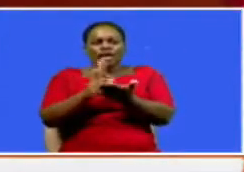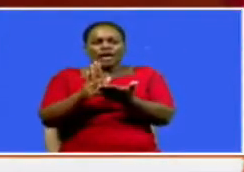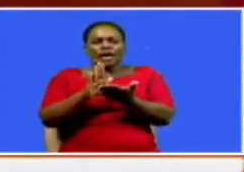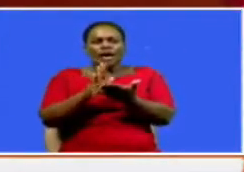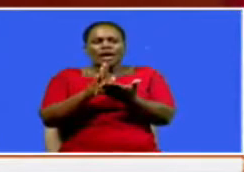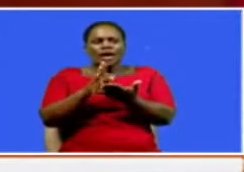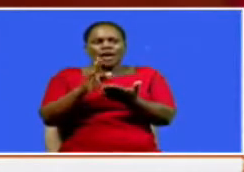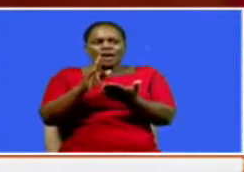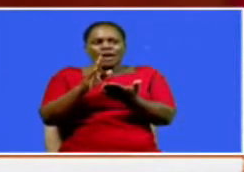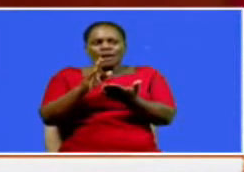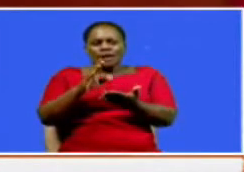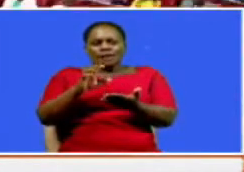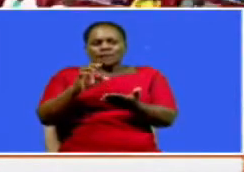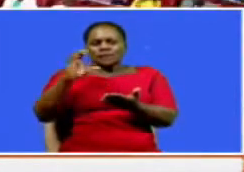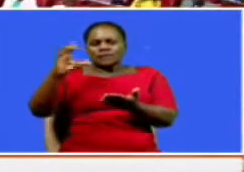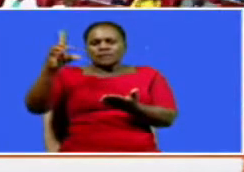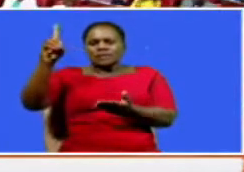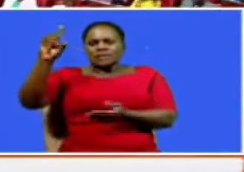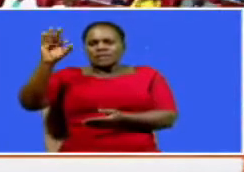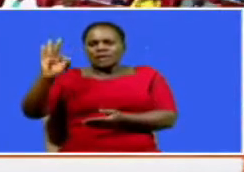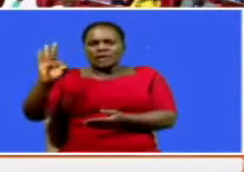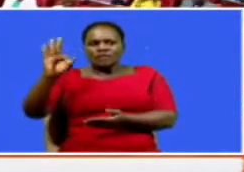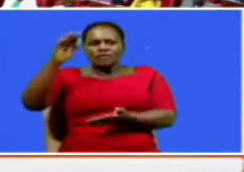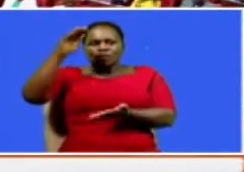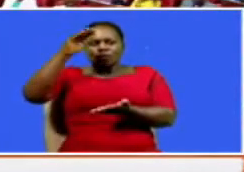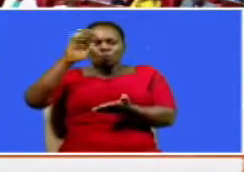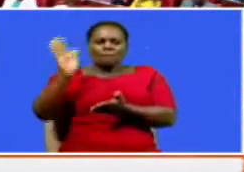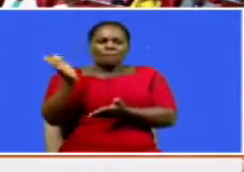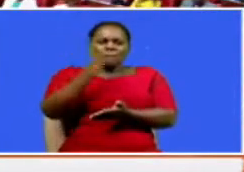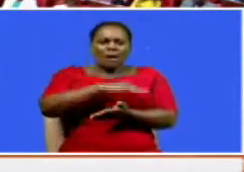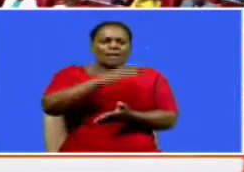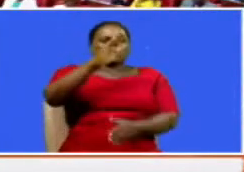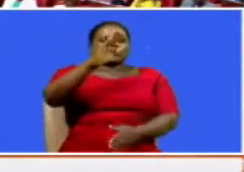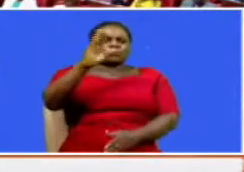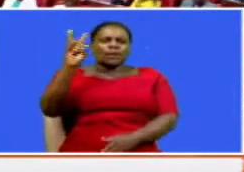ustawi wa maeneo bunge CDF kurudishwa kwa wabunge. Grace Ngaka.